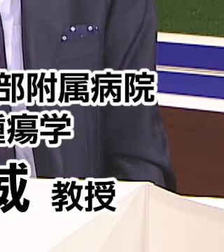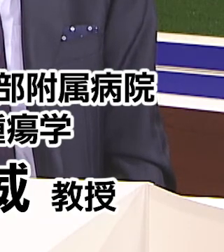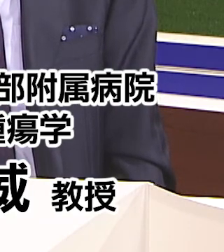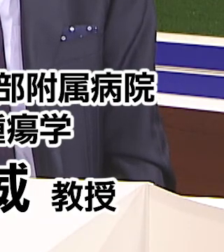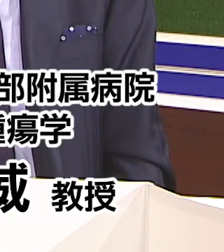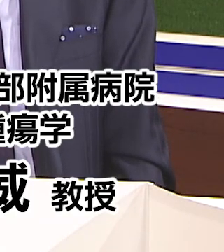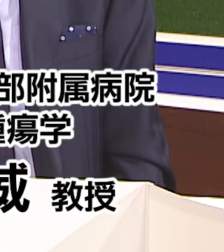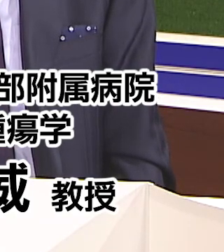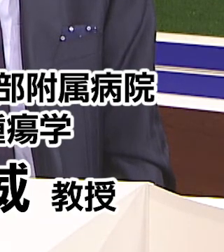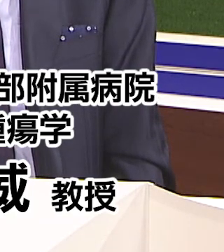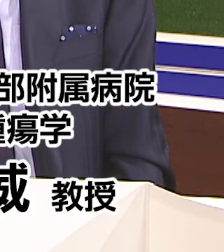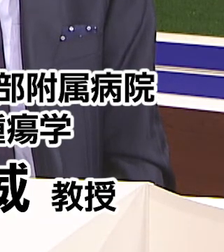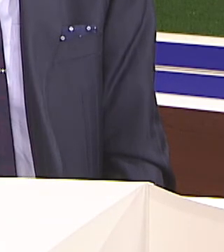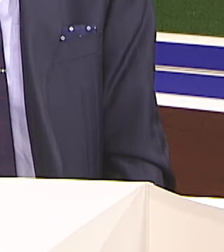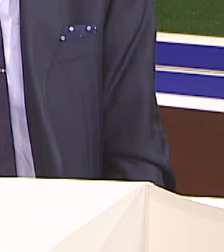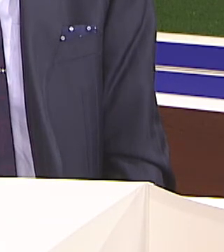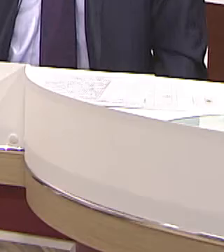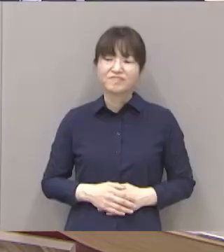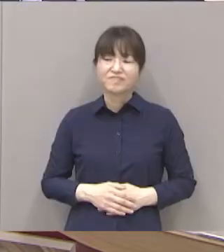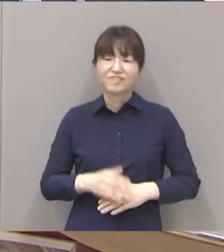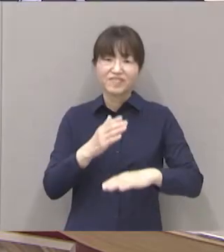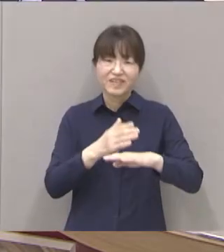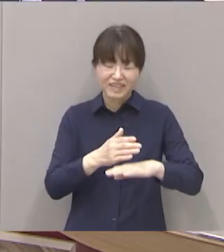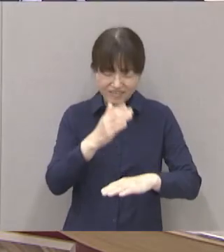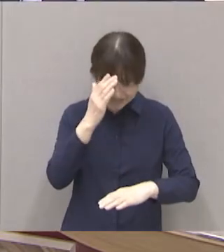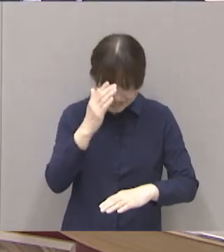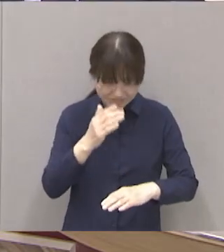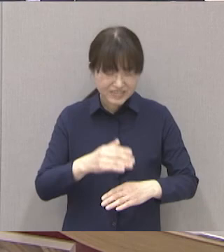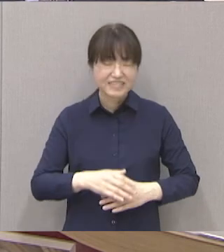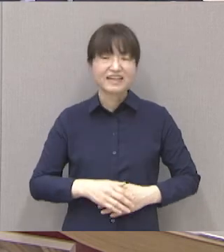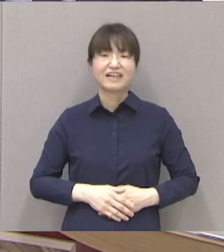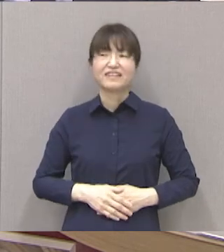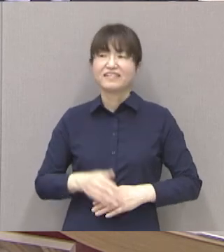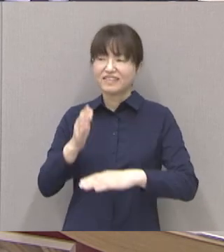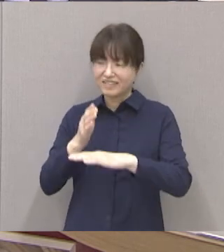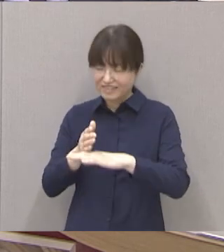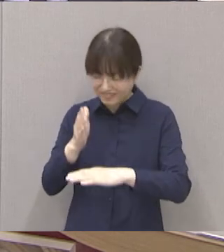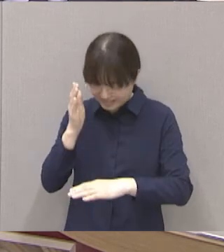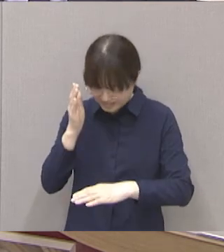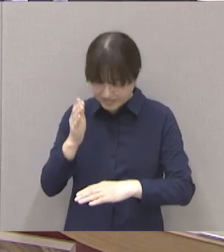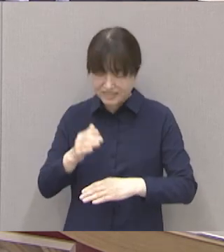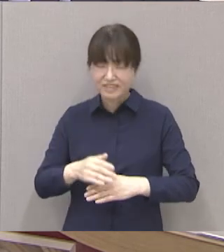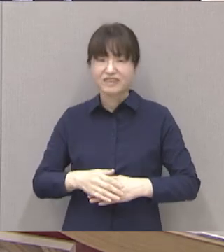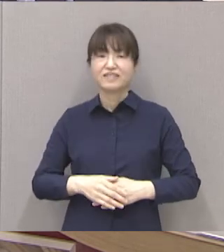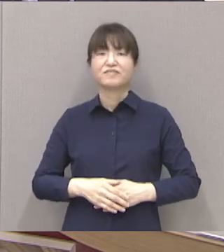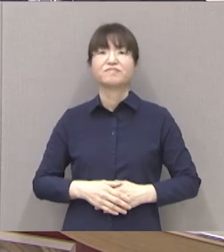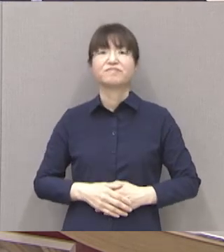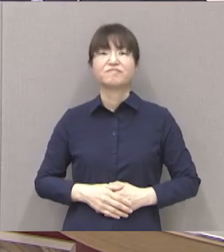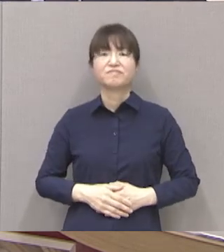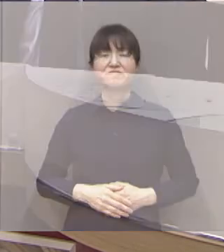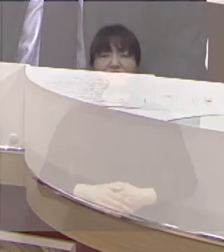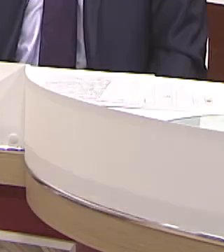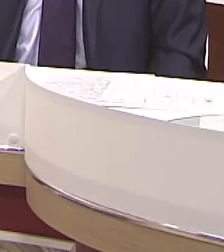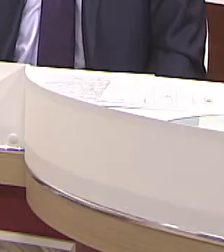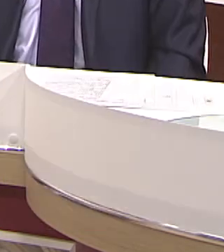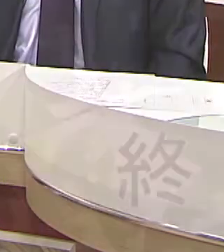磯部健教授でした今日どうもありがとうございましたありがとうございました